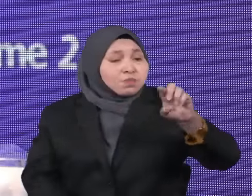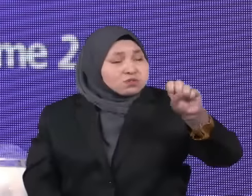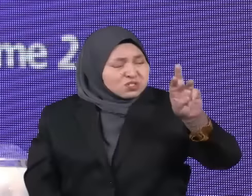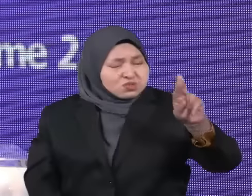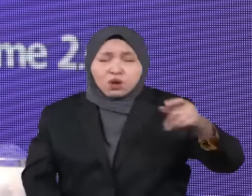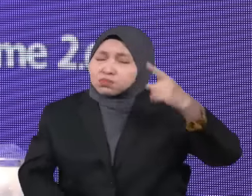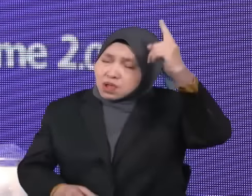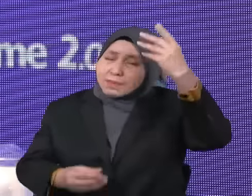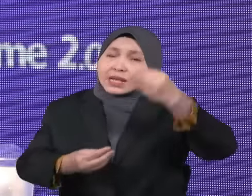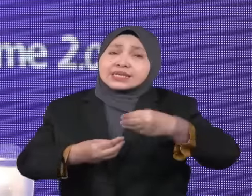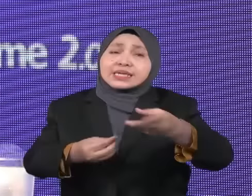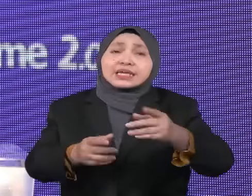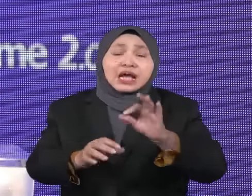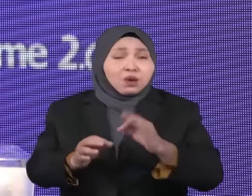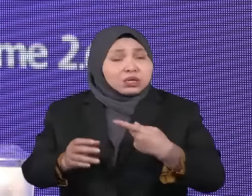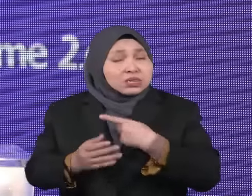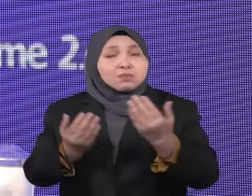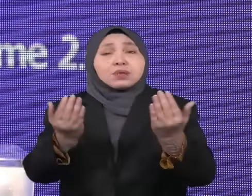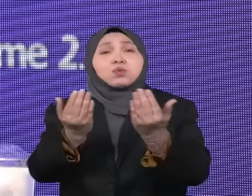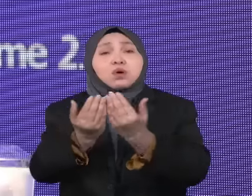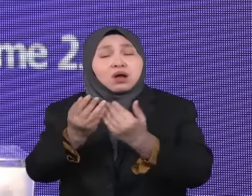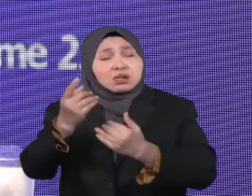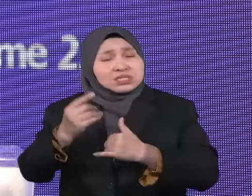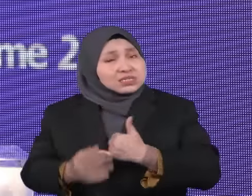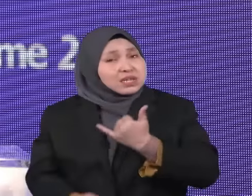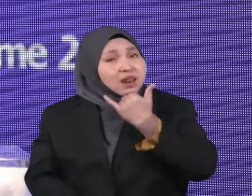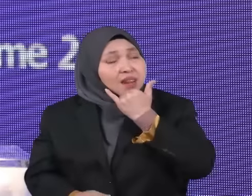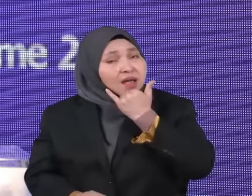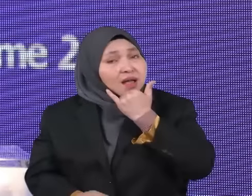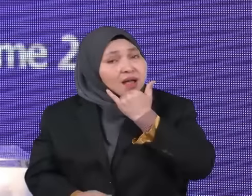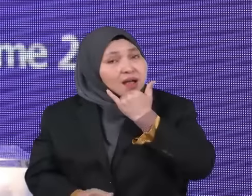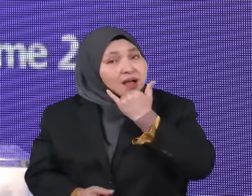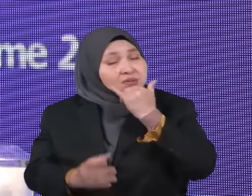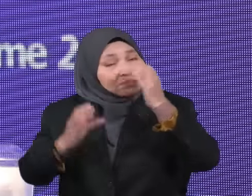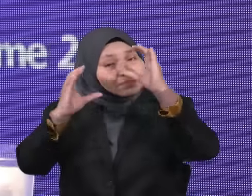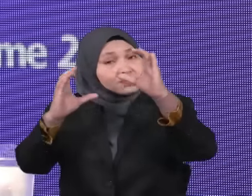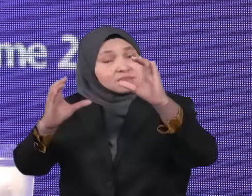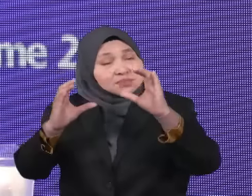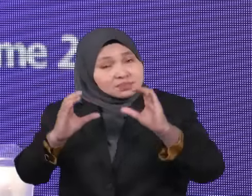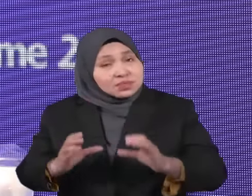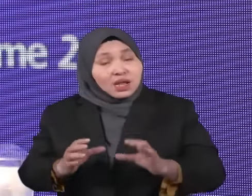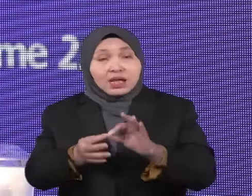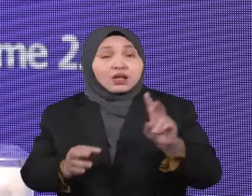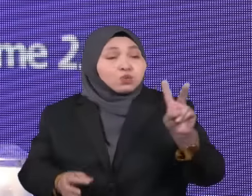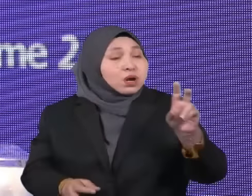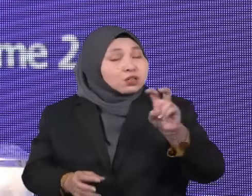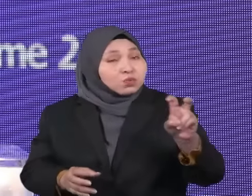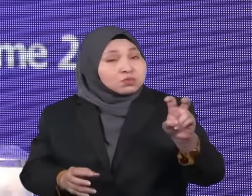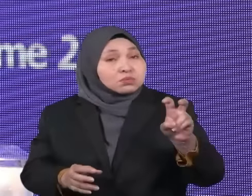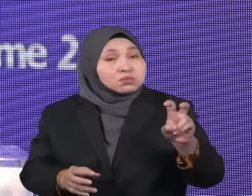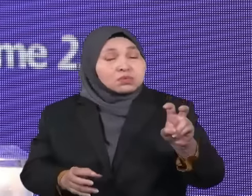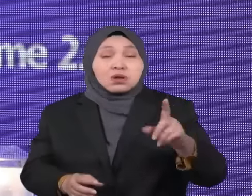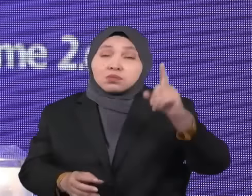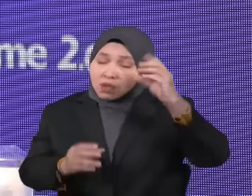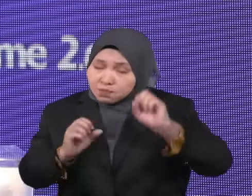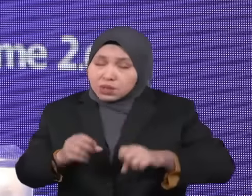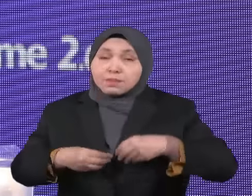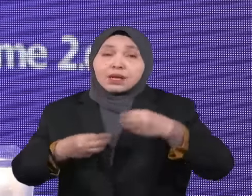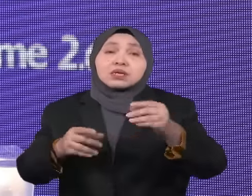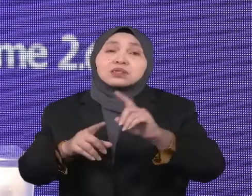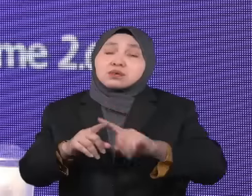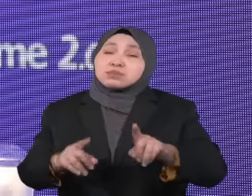Allah bagi. Jadi kalau kita berdoa, kalau silap format ya sebagaimana dalam ayat 200 sebelum ini, Allah boleh bagi